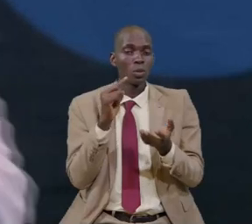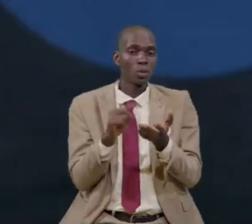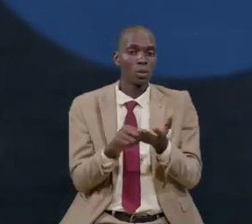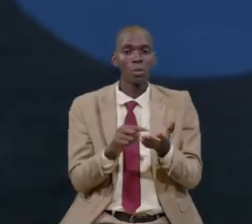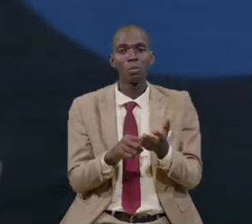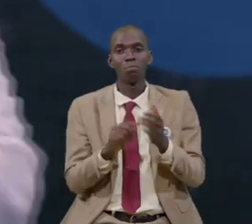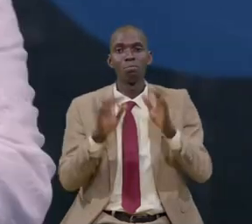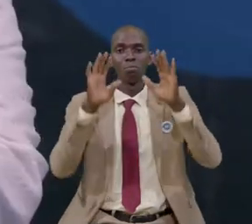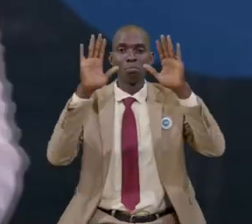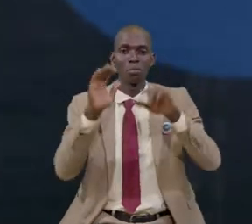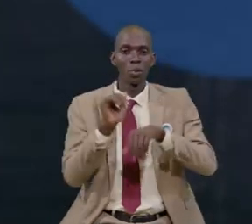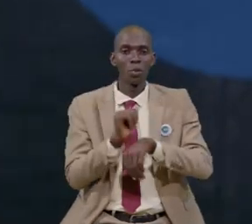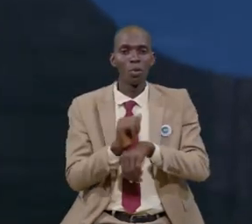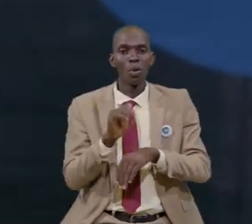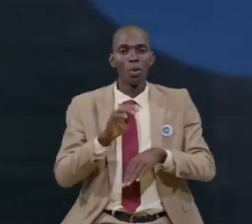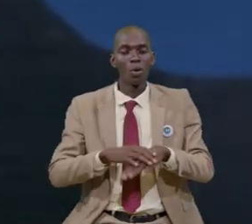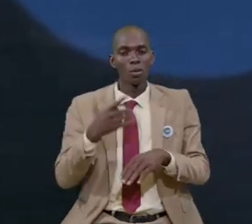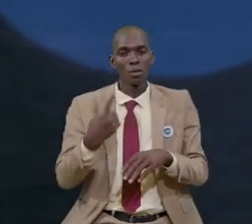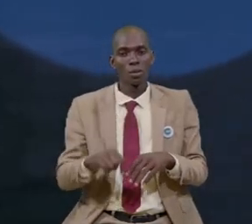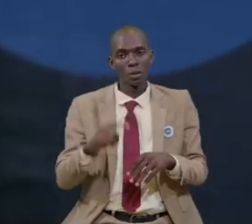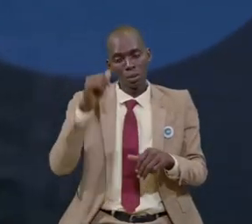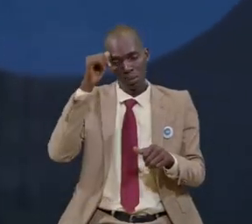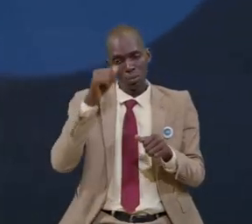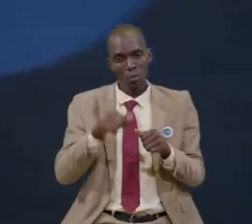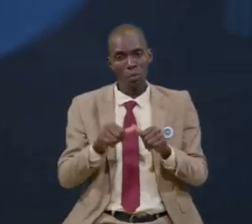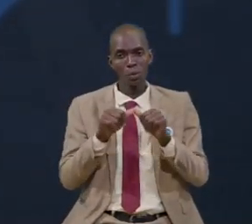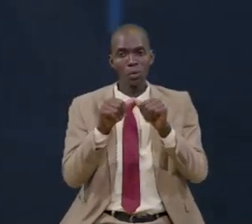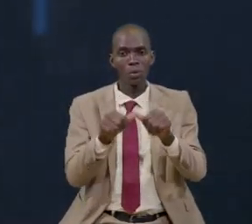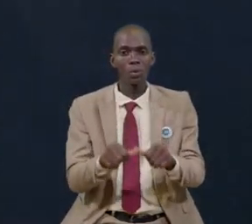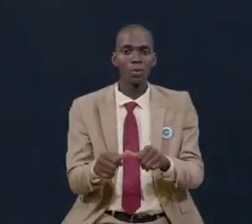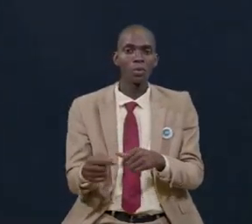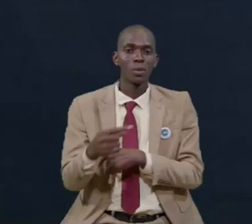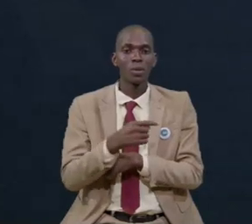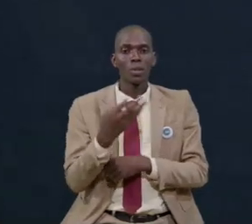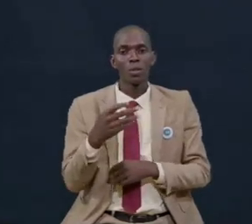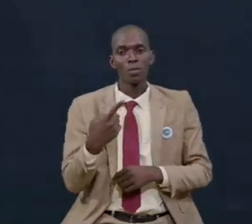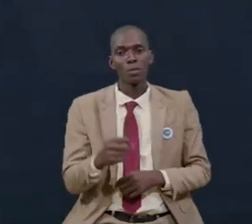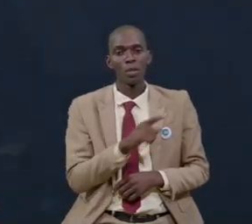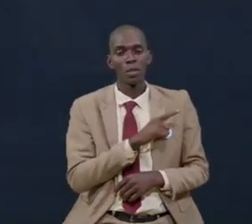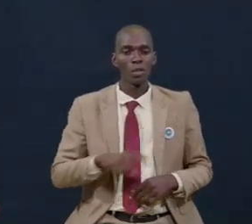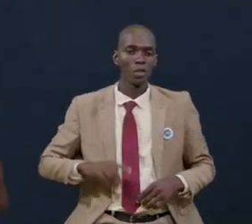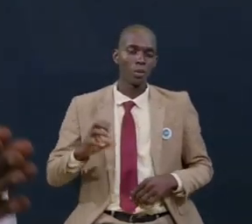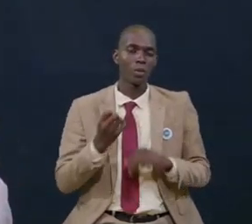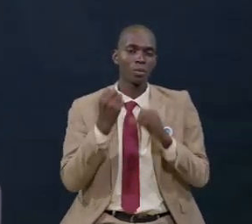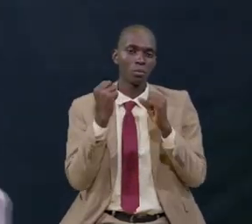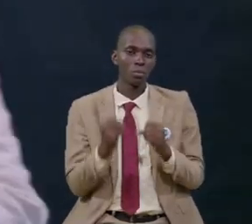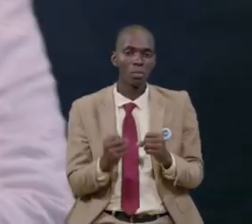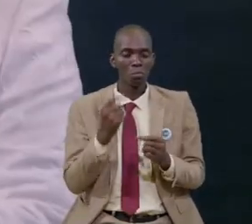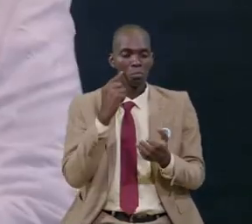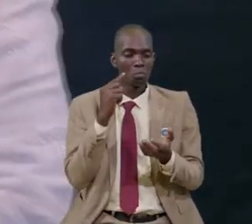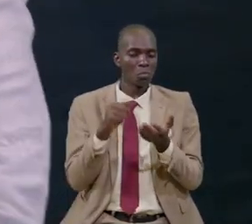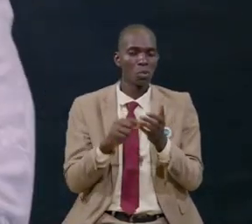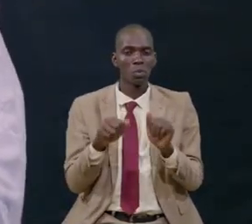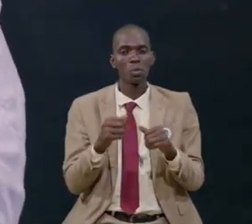remarquables au jour mémorable de la puissance du Seigneur. Les miracles remarquables,